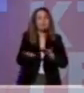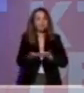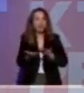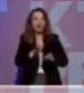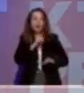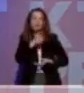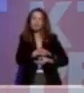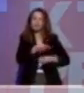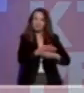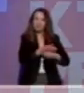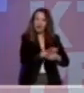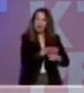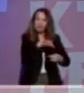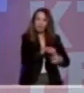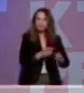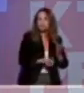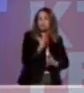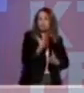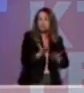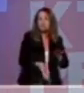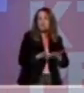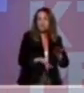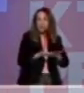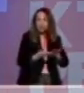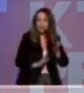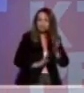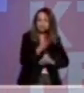το πρωτοποριακό τετραπλό έλαστρο να γίνει